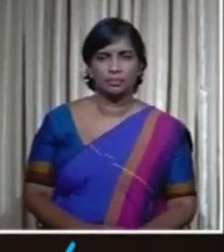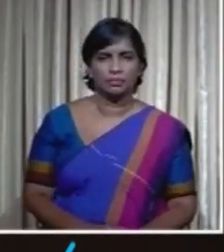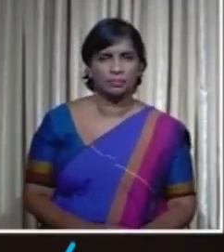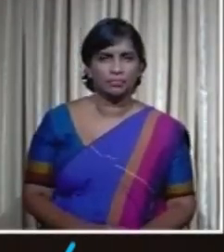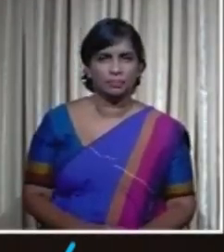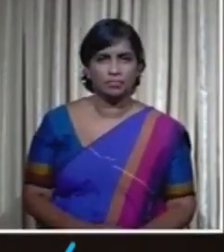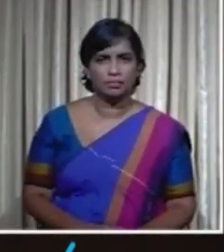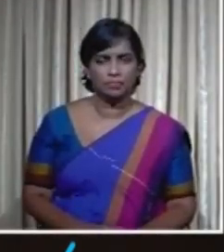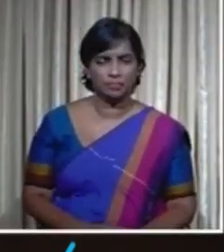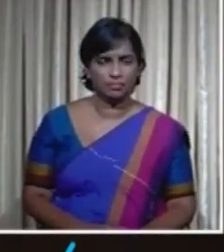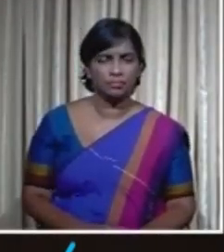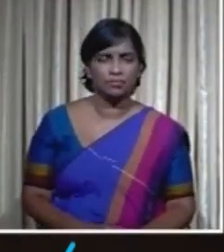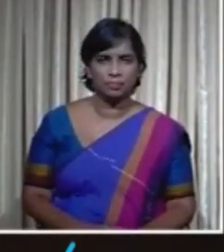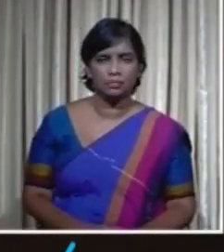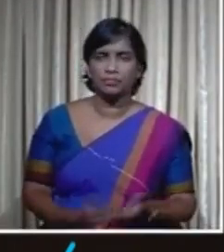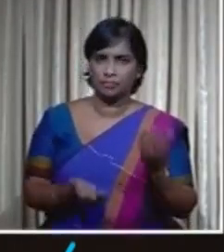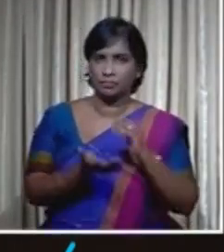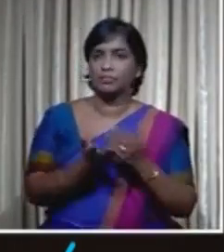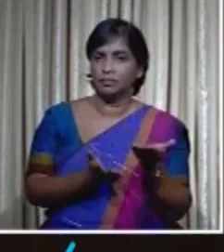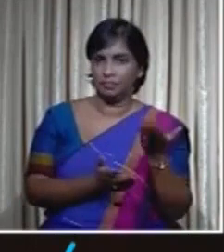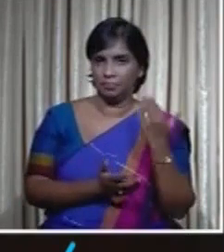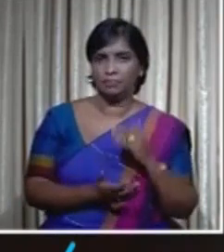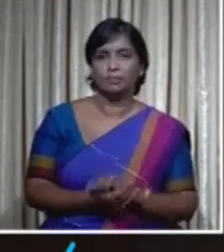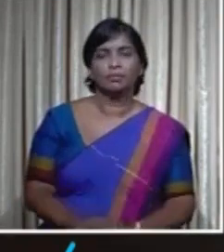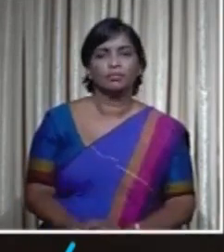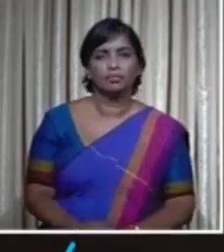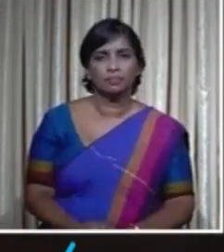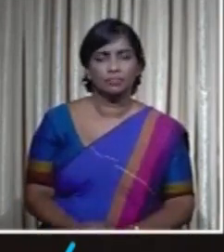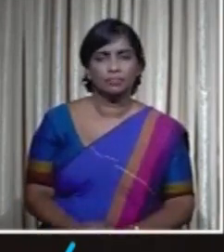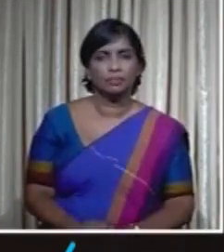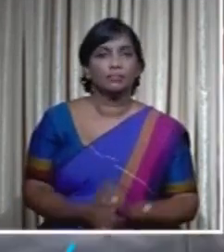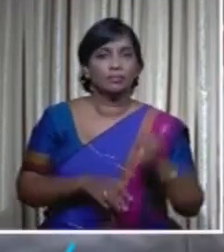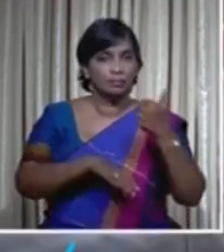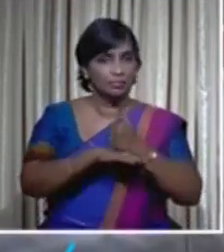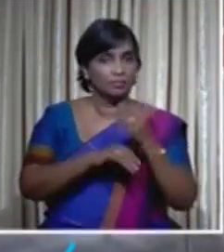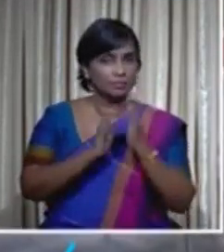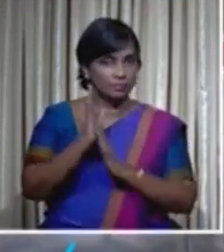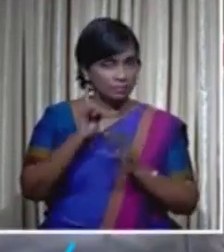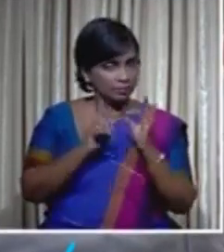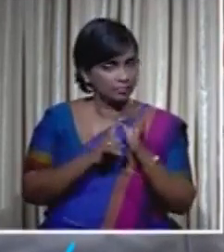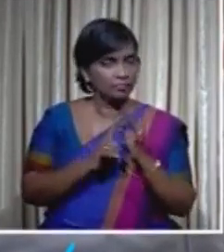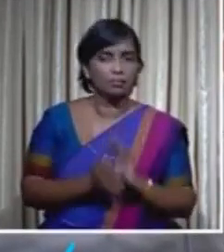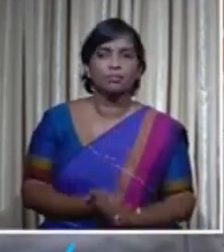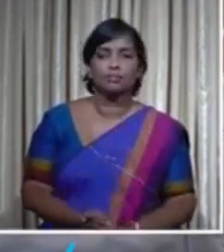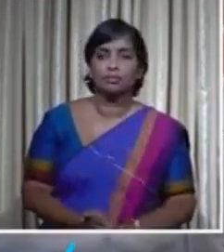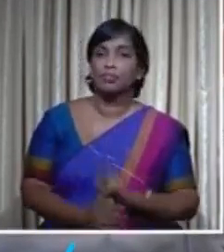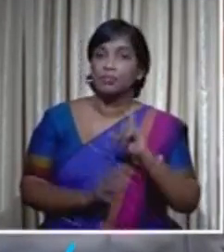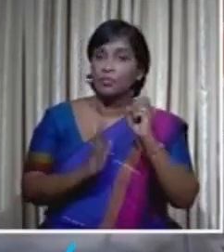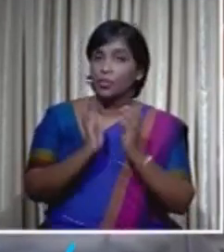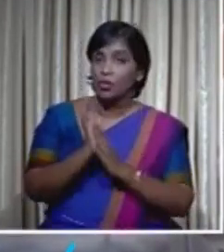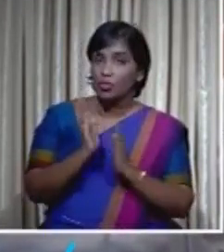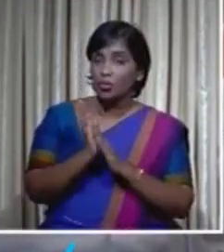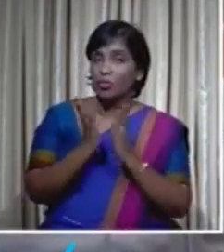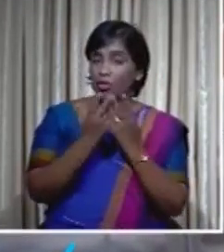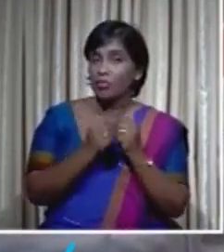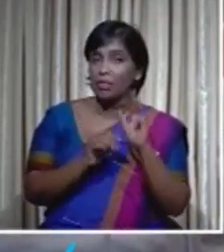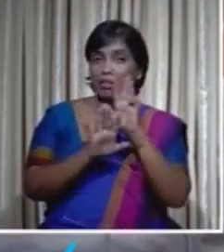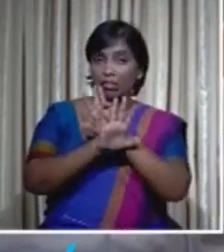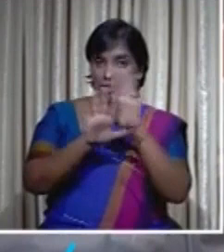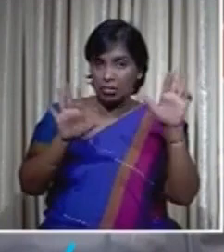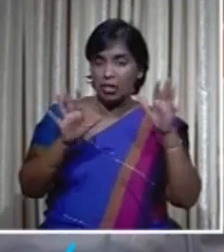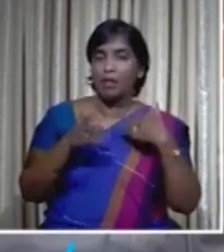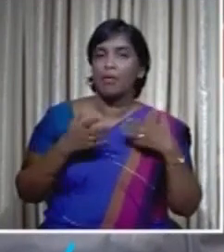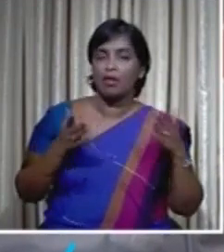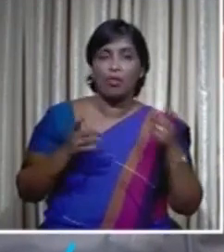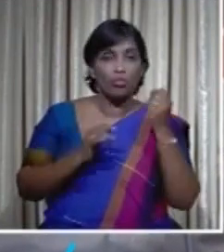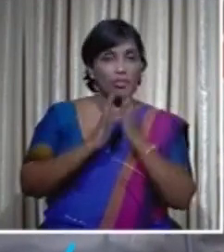You start your speech. Gaurava, Talamidanga Muripina Ravale, Paton by the Arne Kulukalakan, Gaurava Nidiamacher Mirkindar, Nan